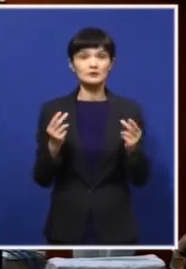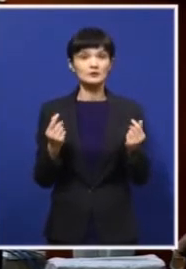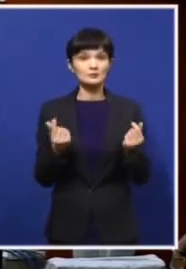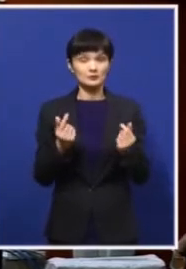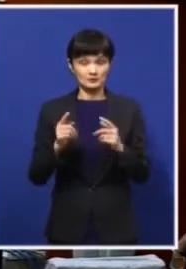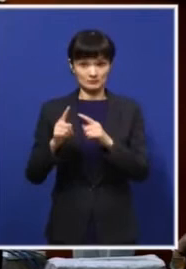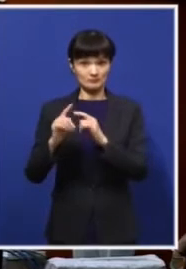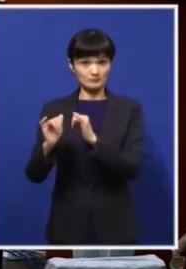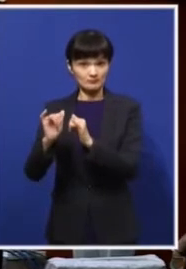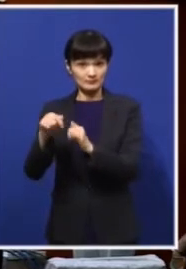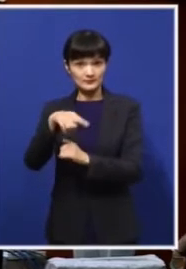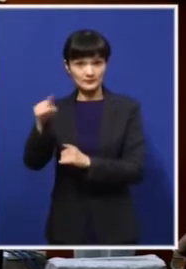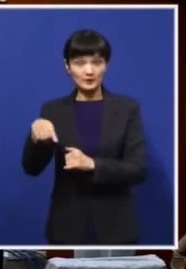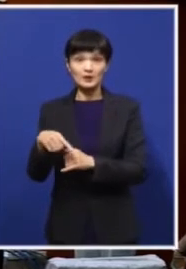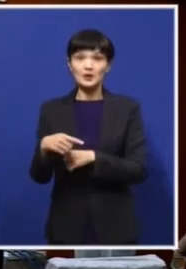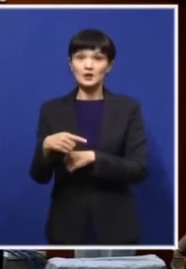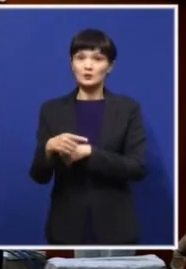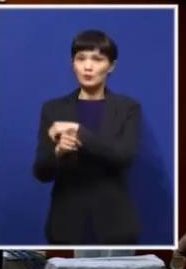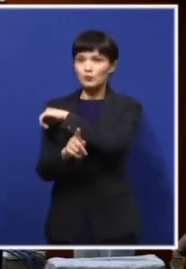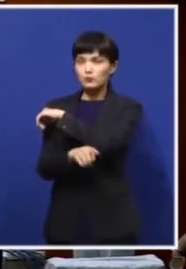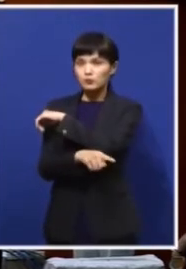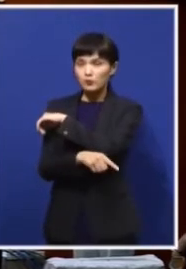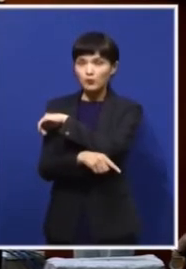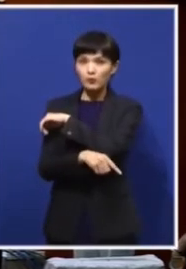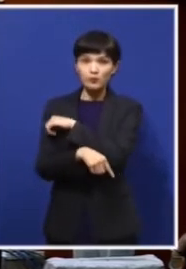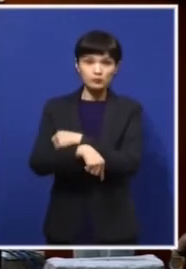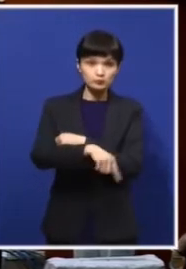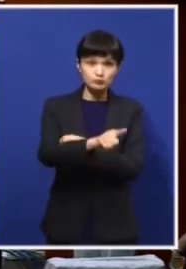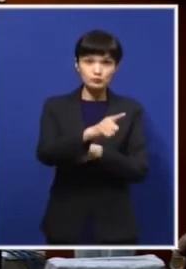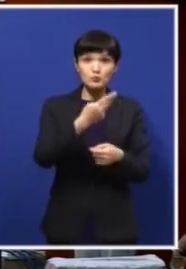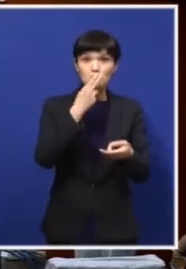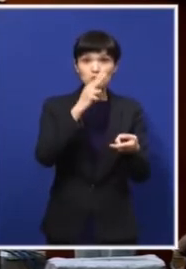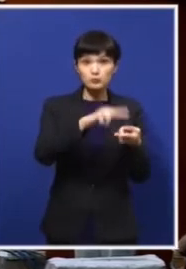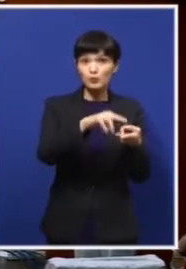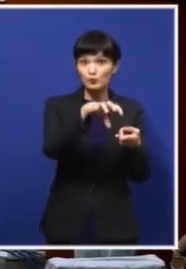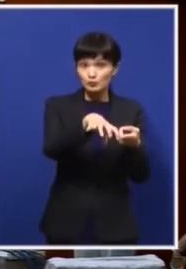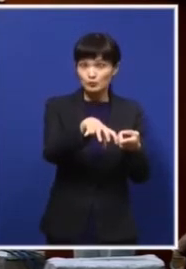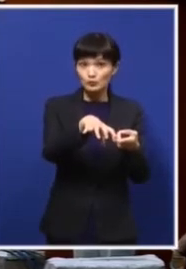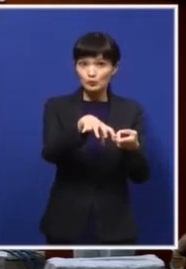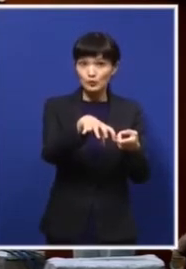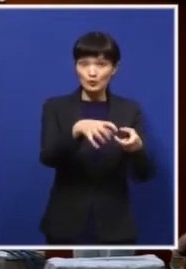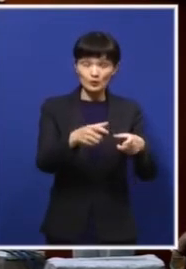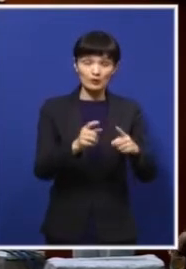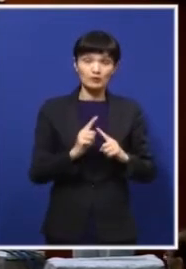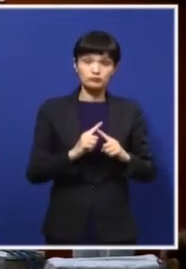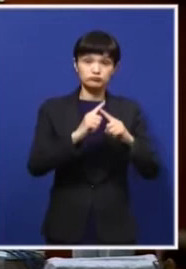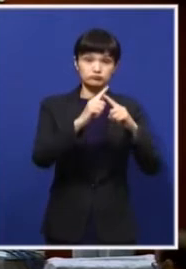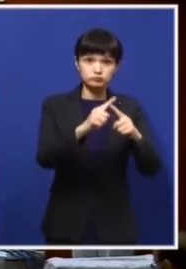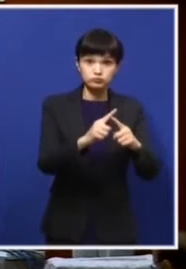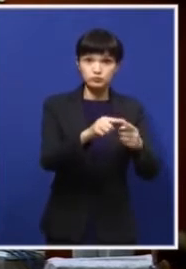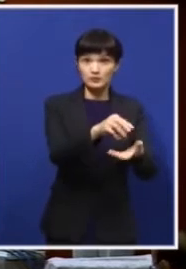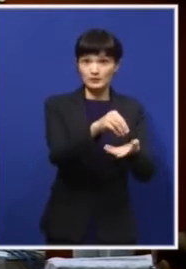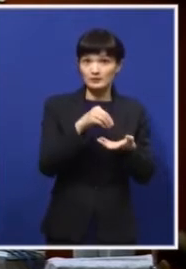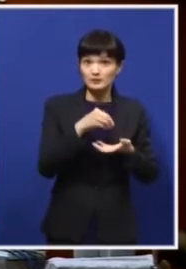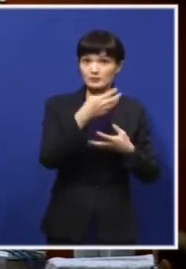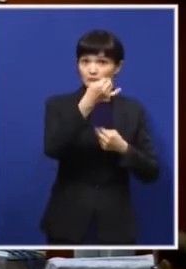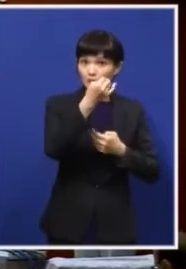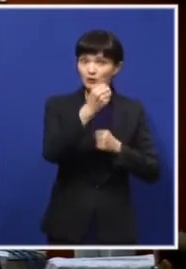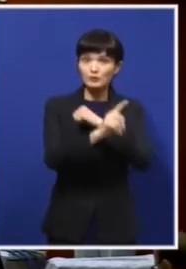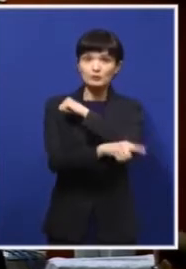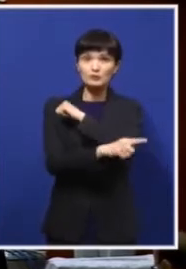众最后可以到邮局来临柜领，有这样的规划吗？